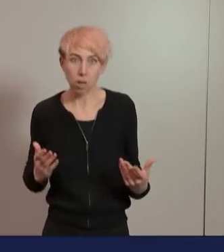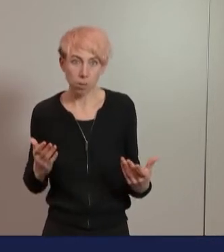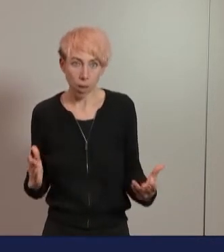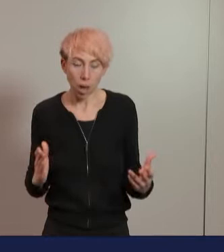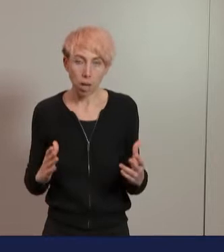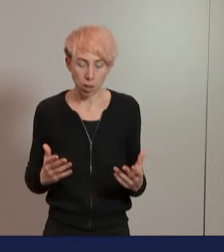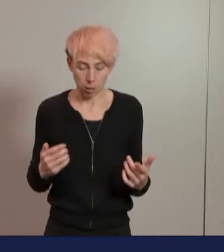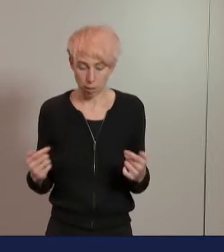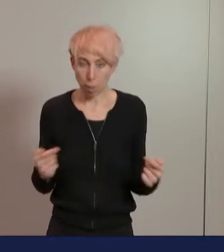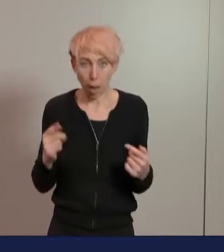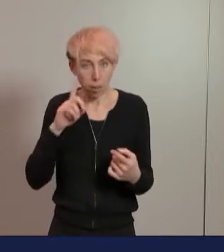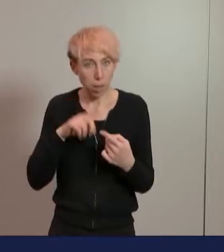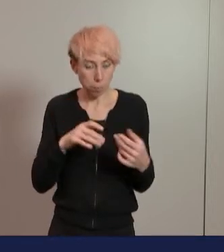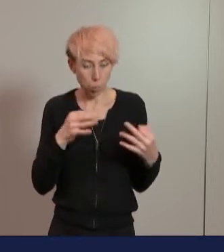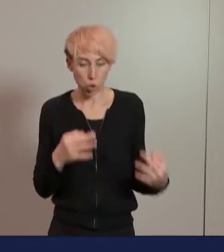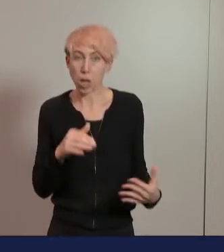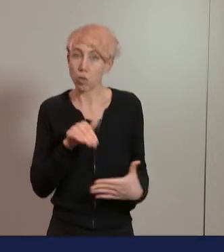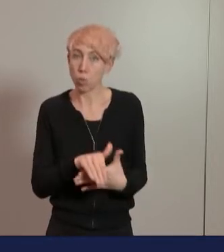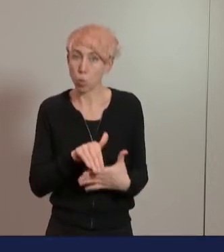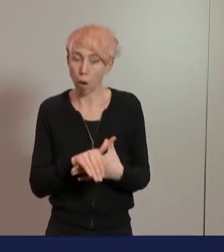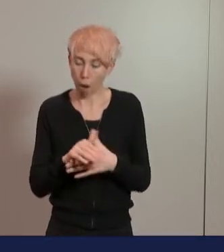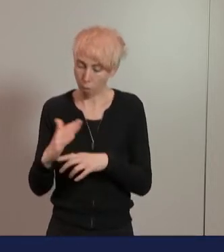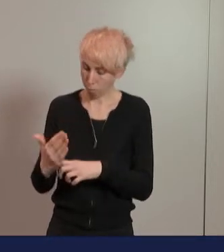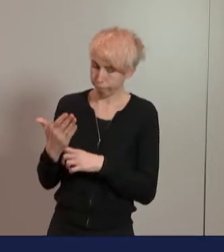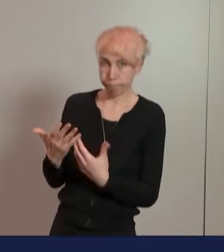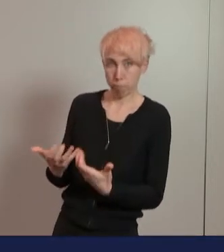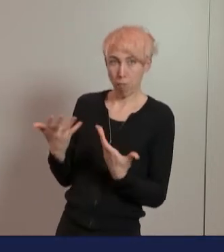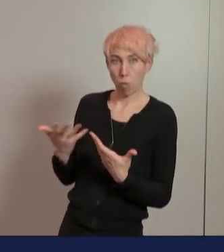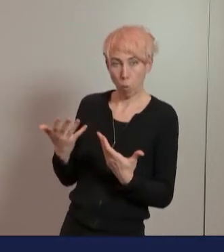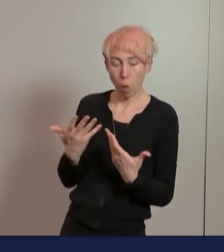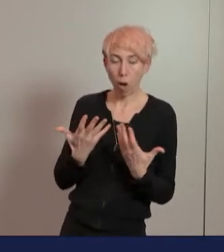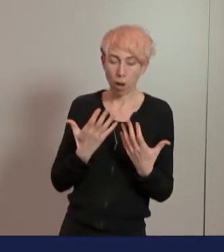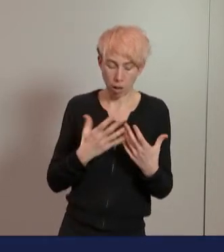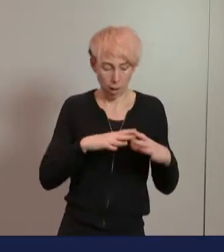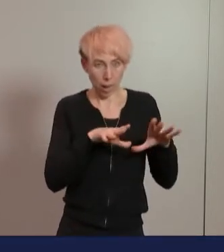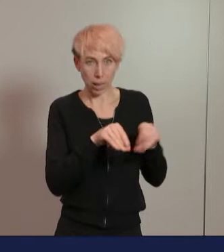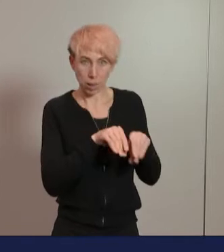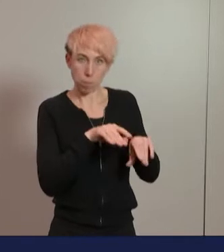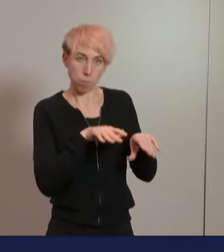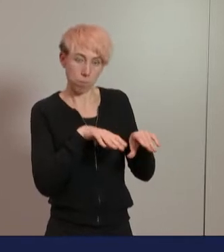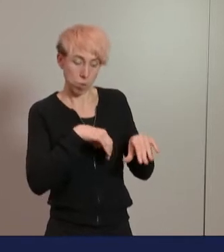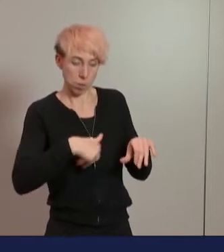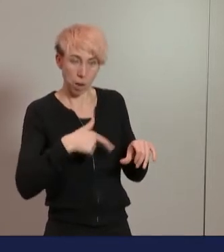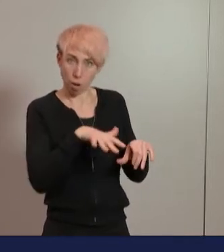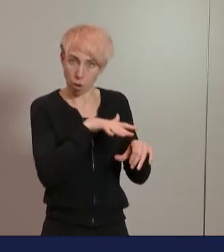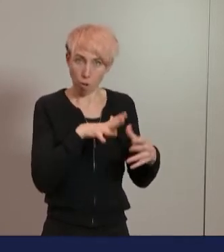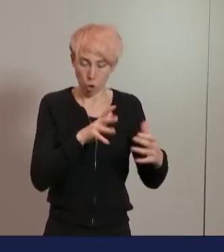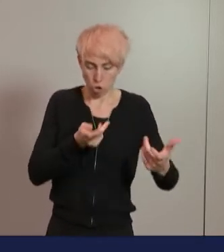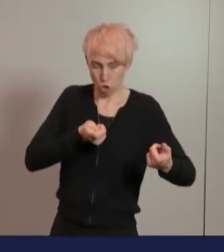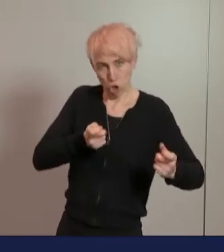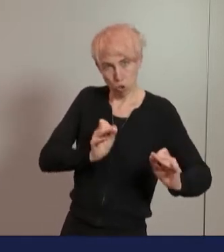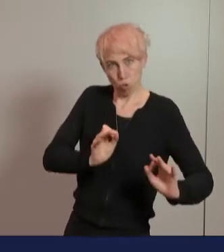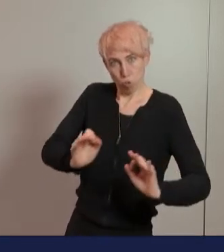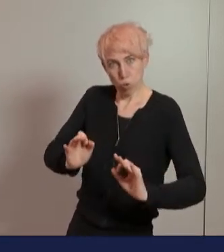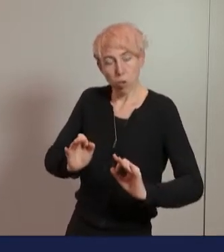d'orientation budgétaire de ce soir nous permet de mettre en lumière la gestion volontariste de l'équipe municipale. En plus du